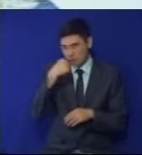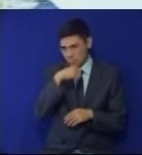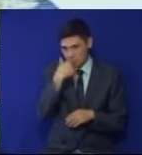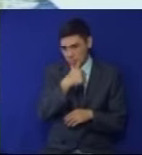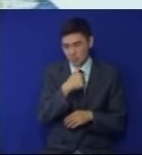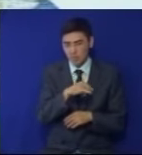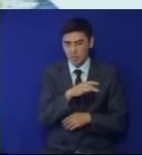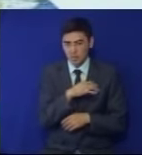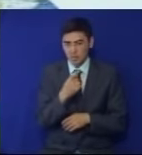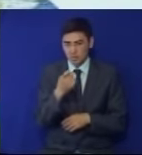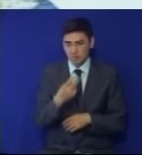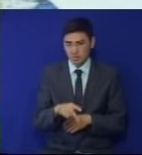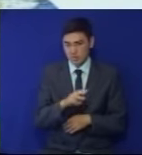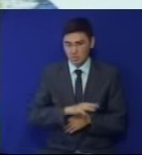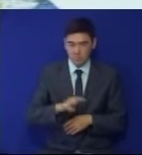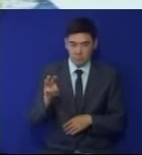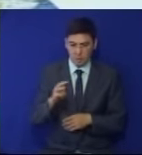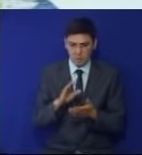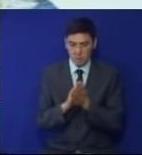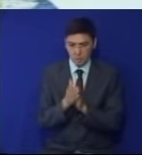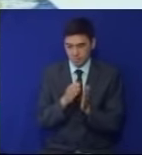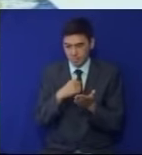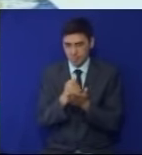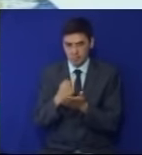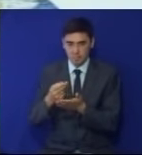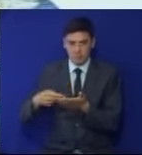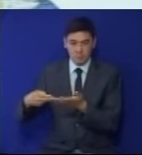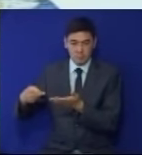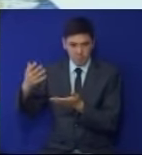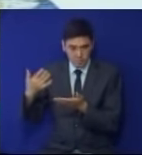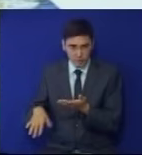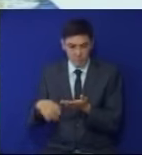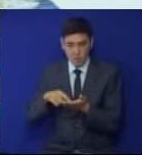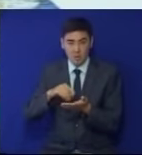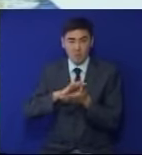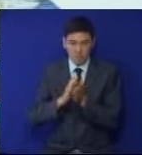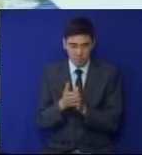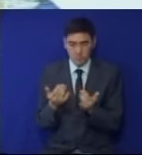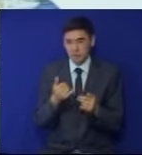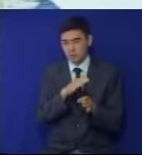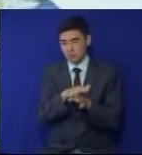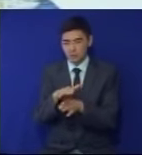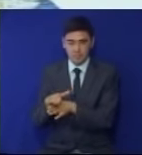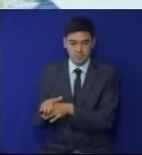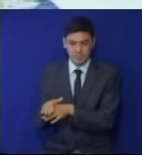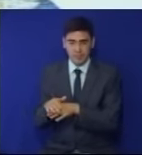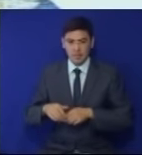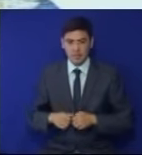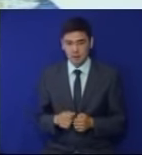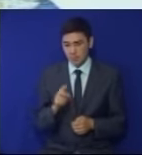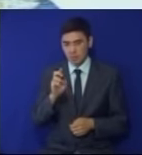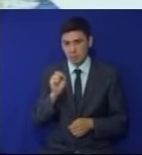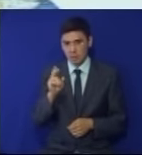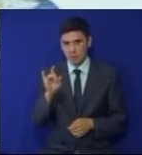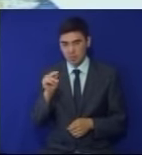Тек биылдың өзіне 120 миллион теңгенің меморандумына қол қойдық. Бүгінде ол меморандум орындалып жатыр. Олар өз қаржыларына